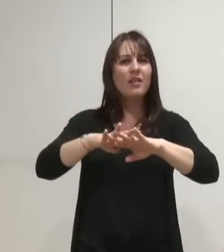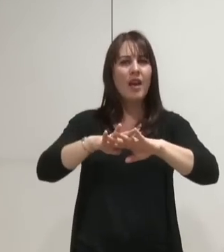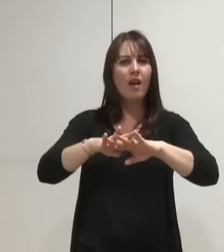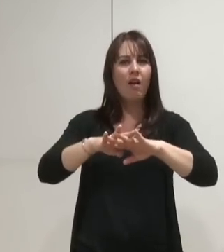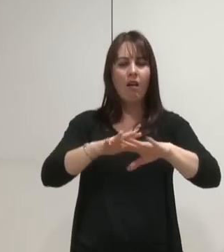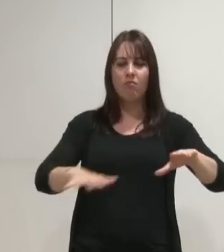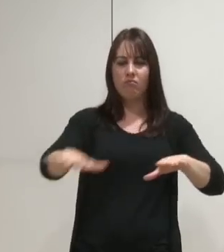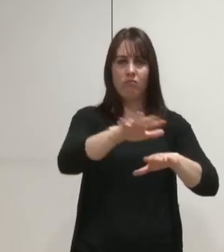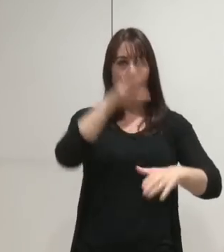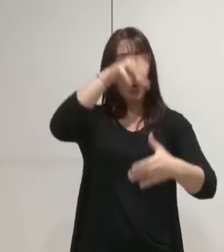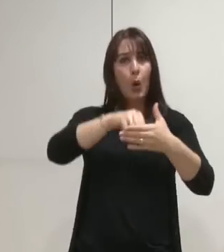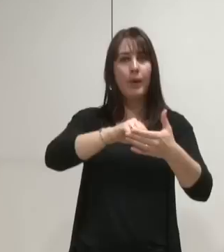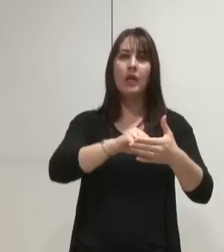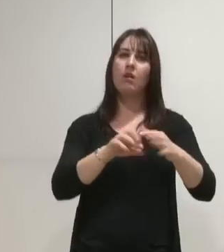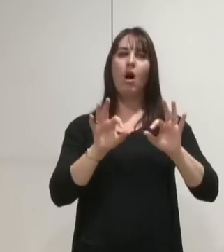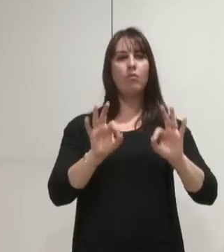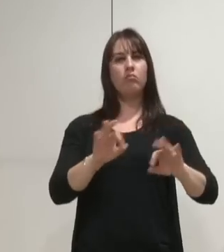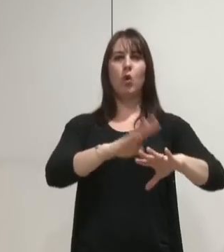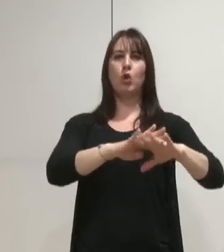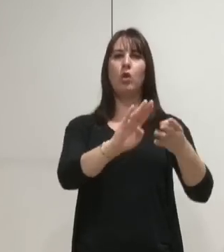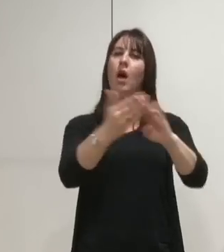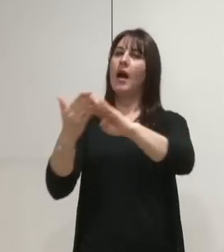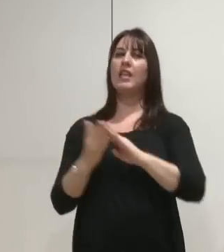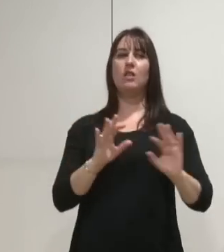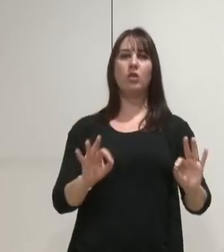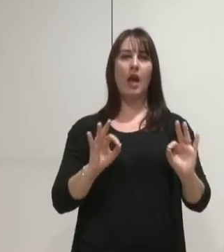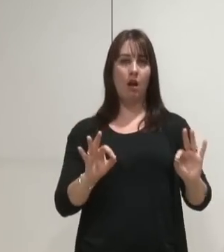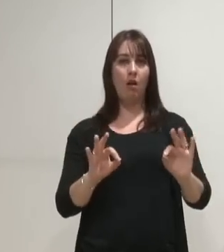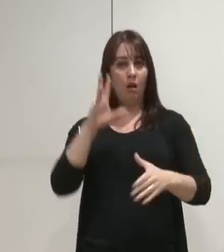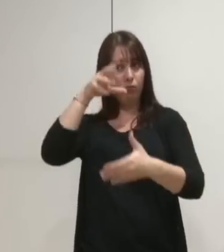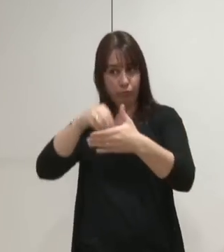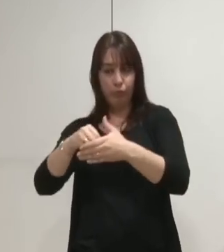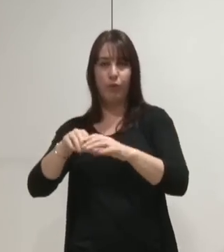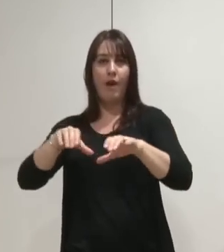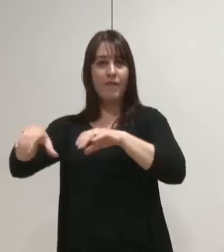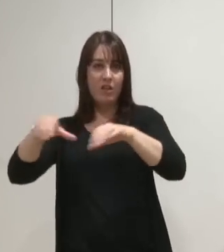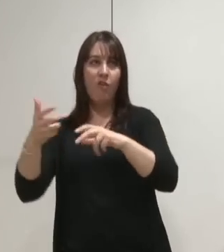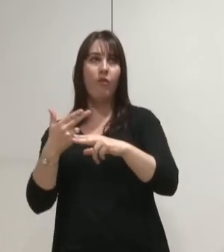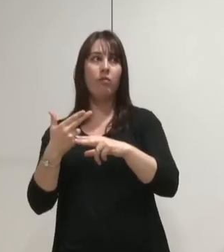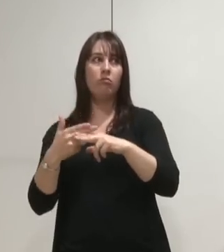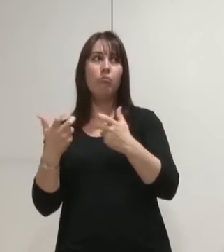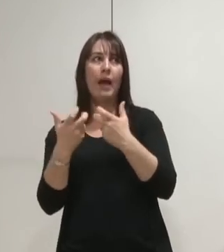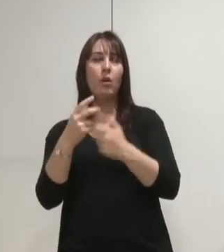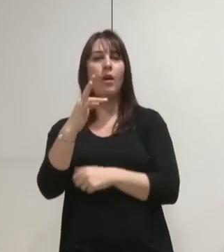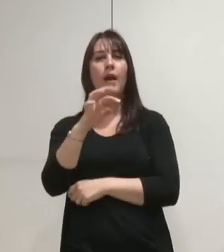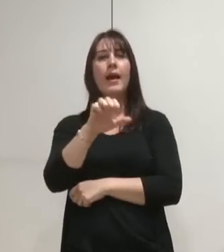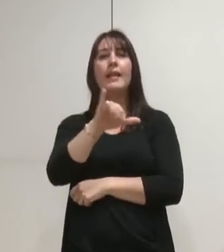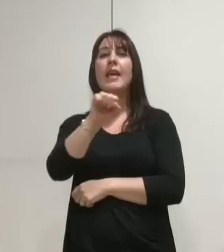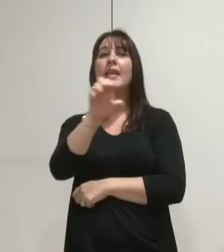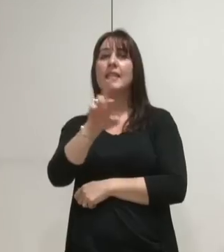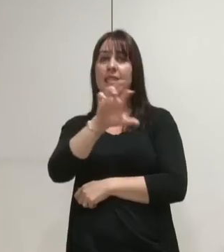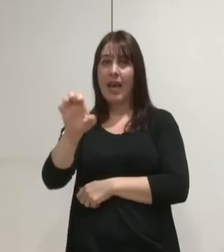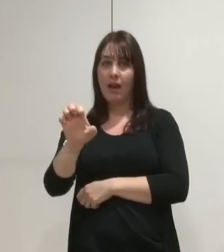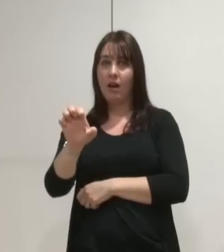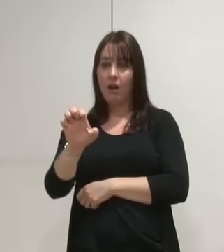zones résidentielles et donc certaines zones à la Villeneuve sur TCR également sortent de